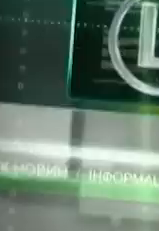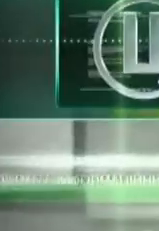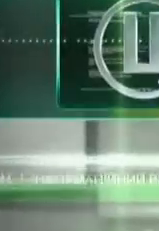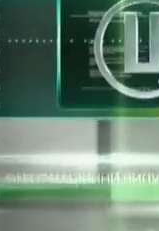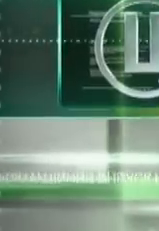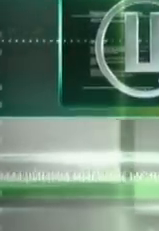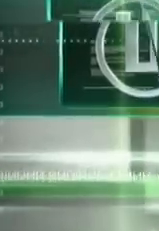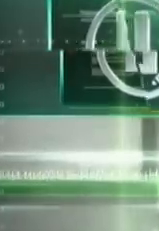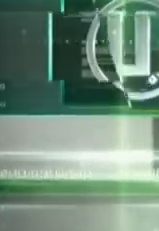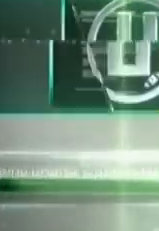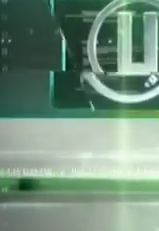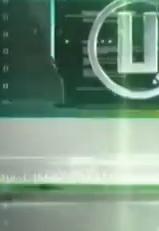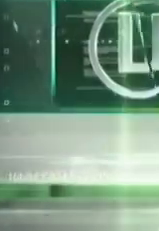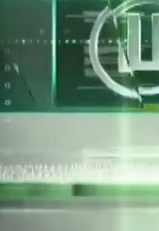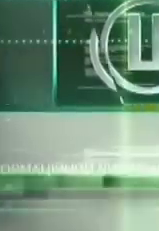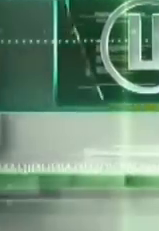Музика